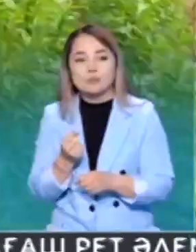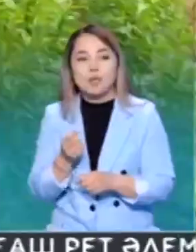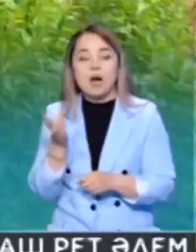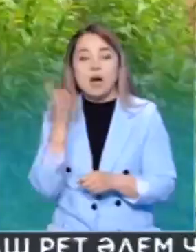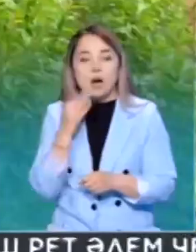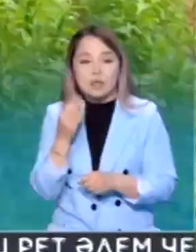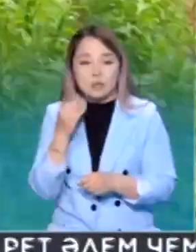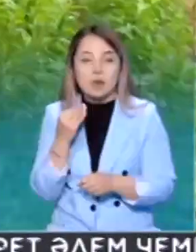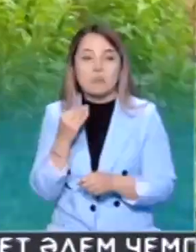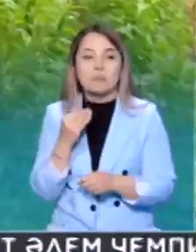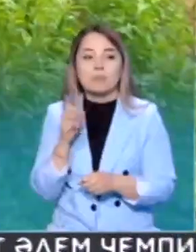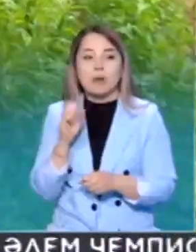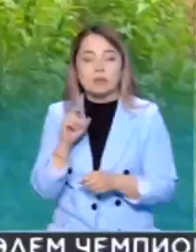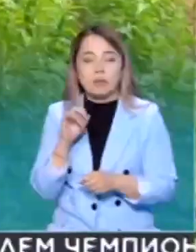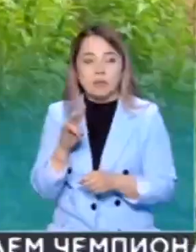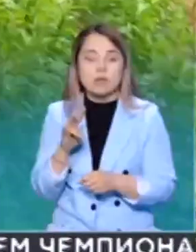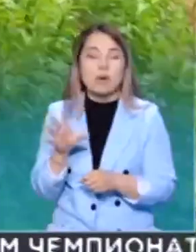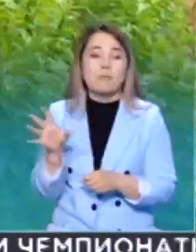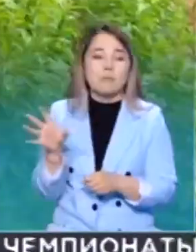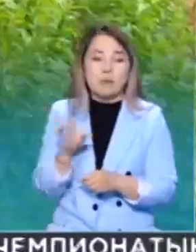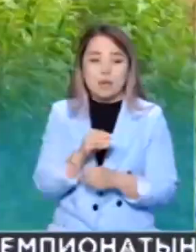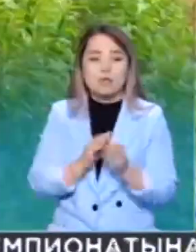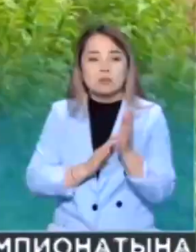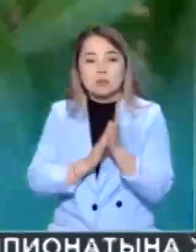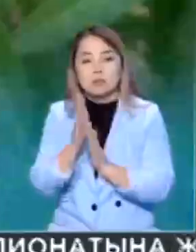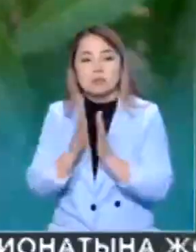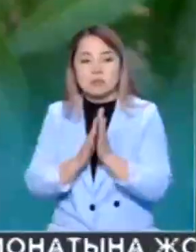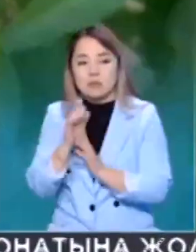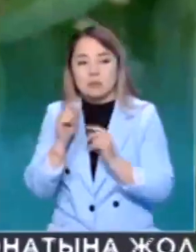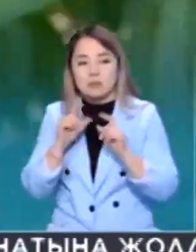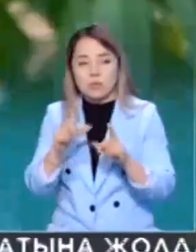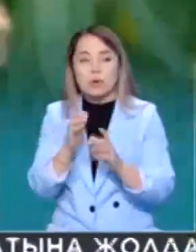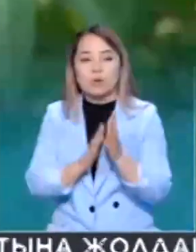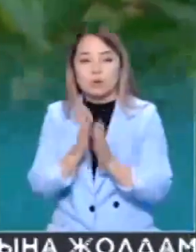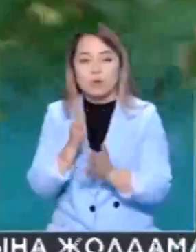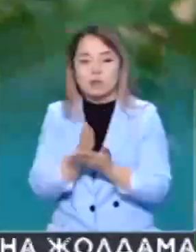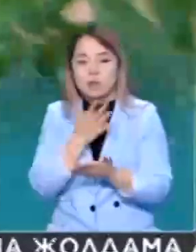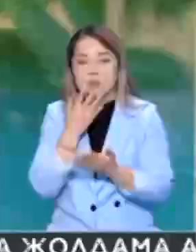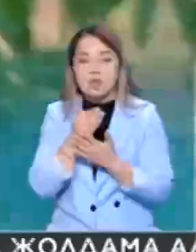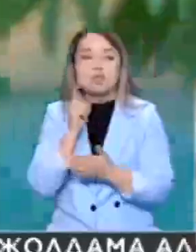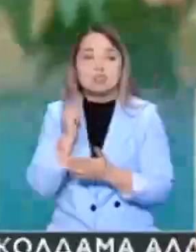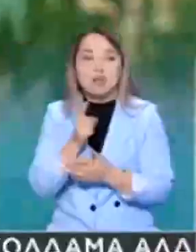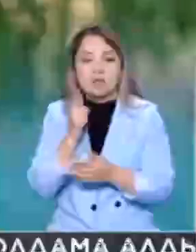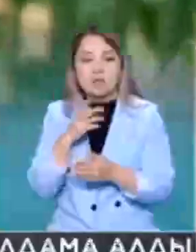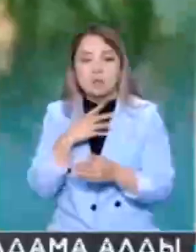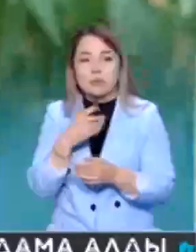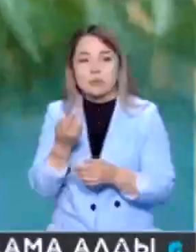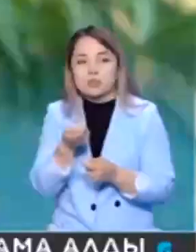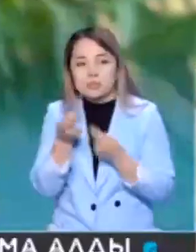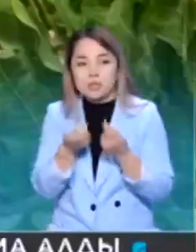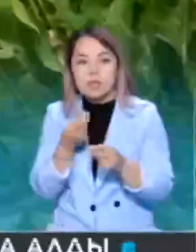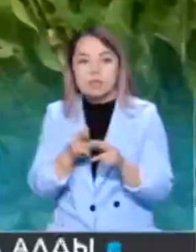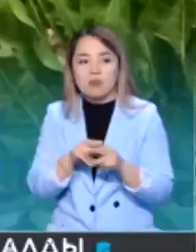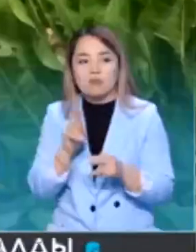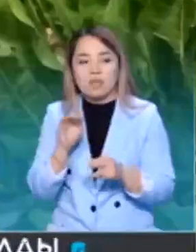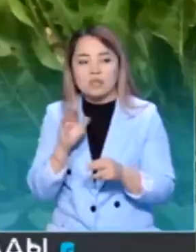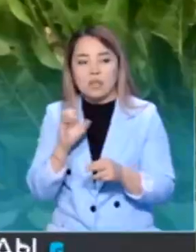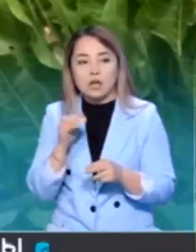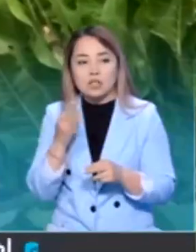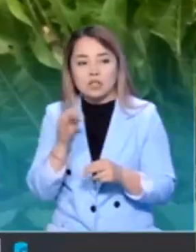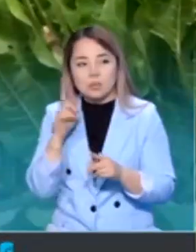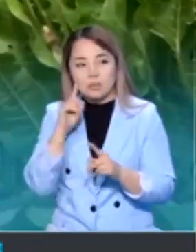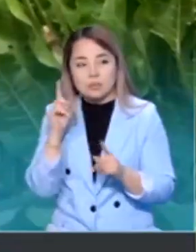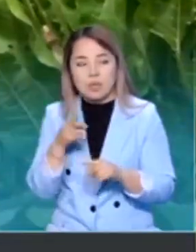алма, бадам барлығын көшетін шығарып жатырмын. Бақтағы ең жас жеміс ағашы пісте, көпшілік фисташки деп атап